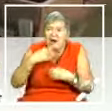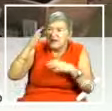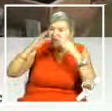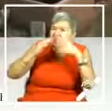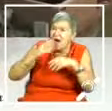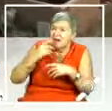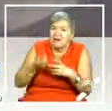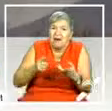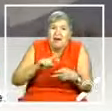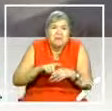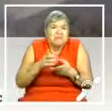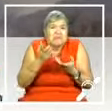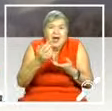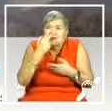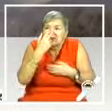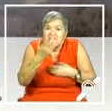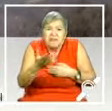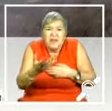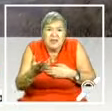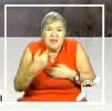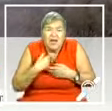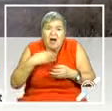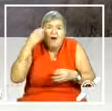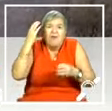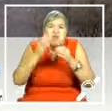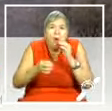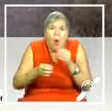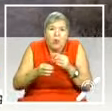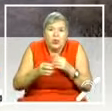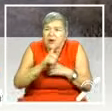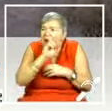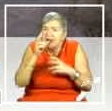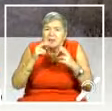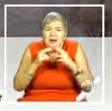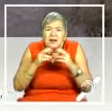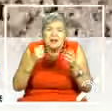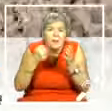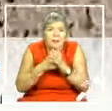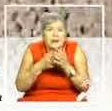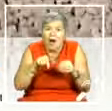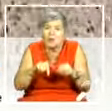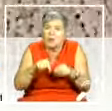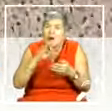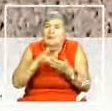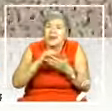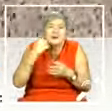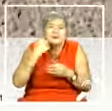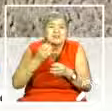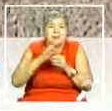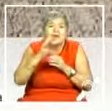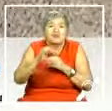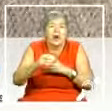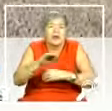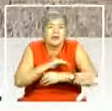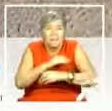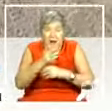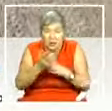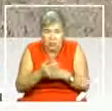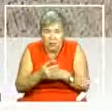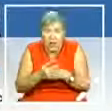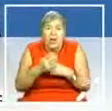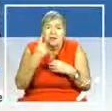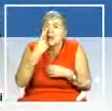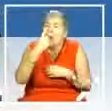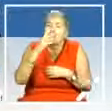vede în inundațiile devastatoare și în incendiile cu o frecvență fără precedent în istoria măsurătorilor științifice de aproximativ un